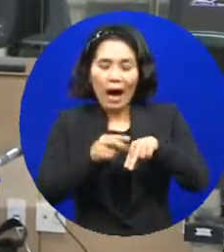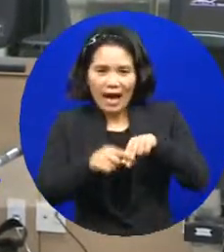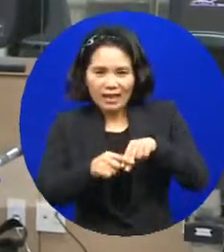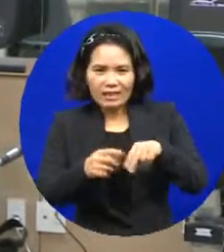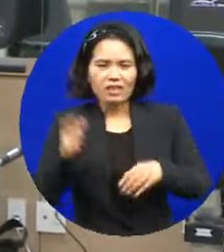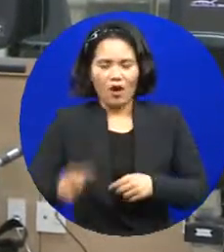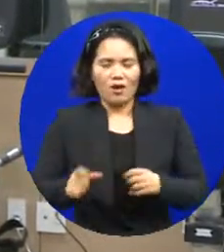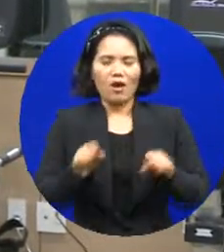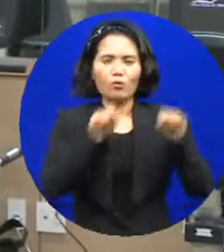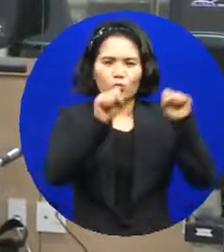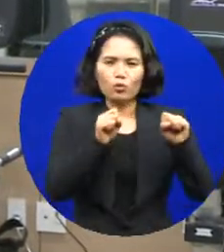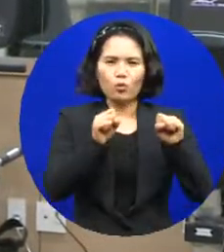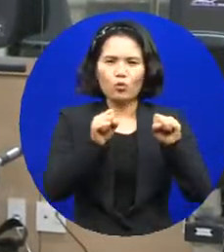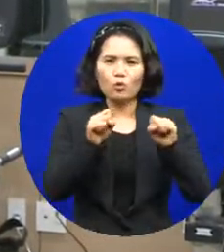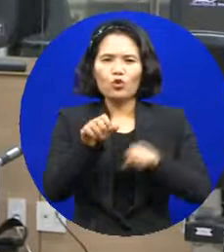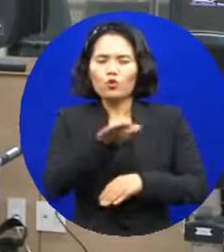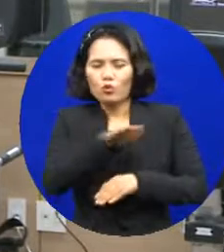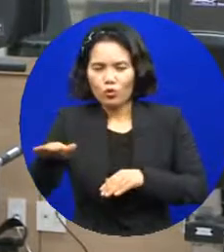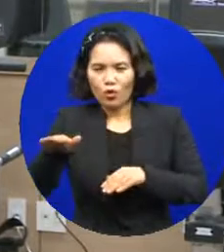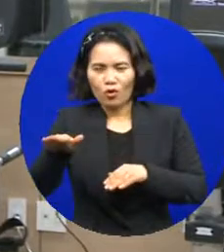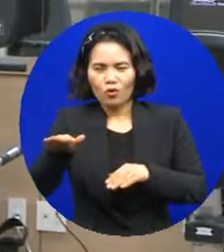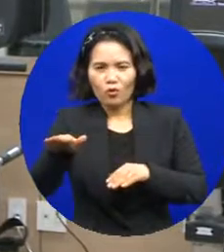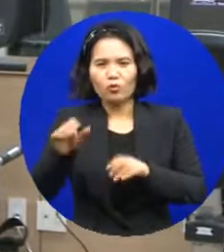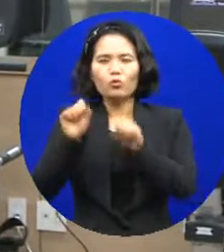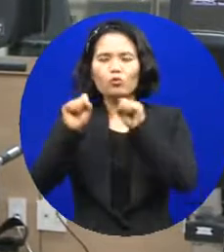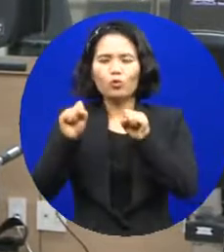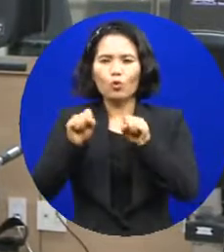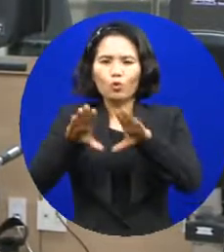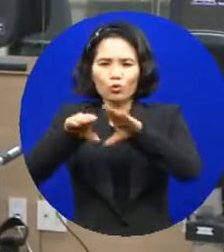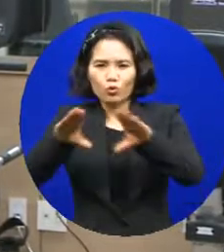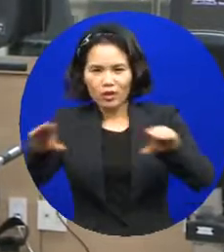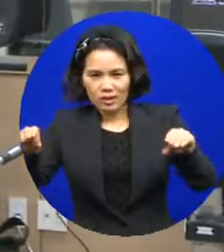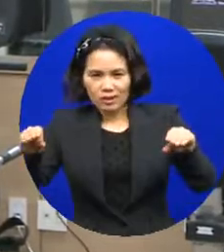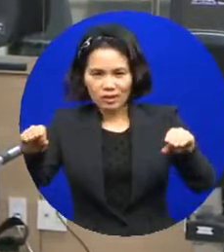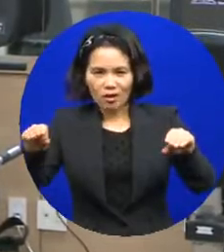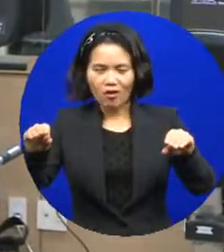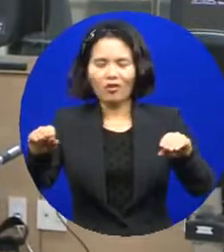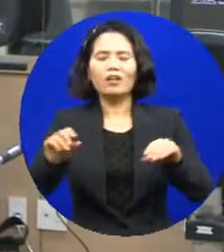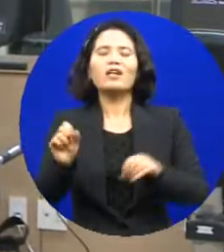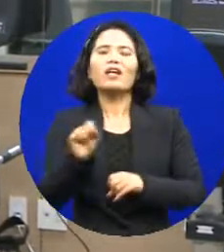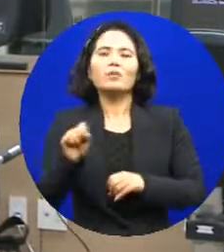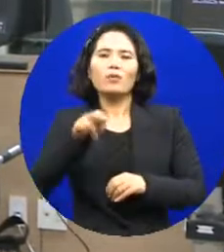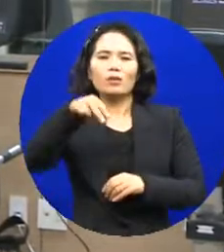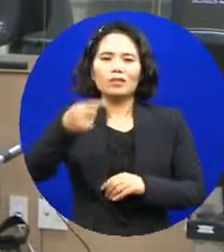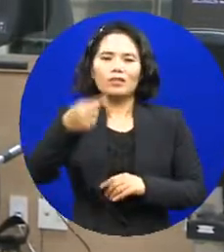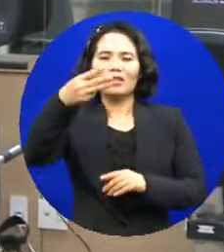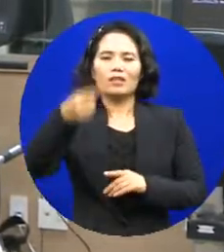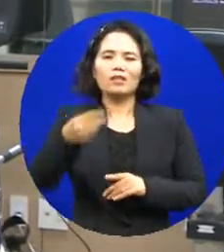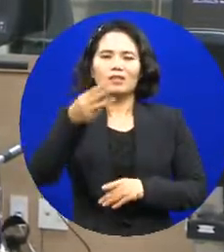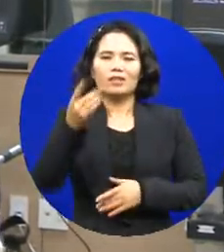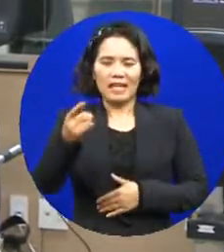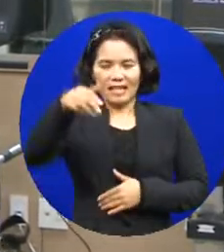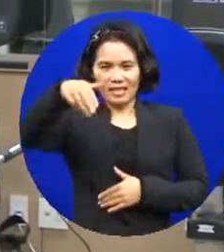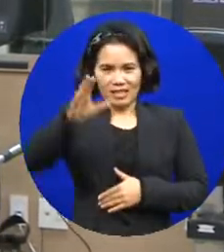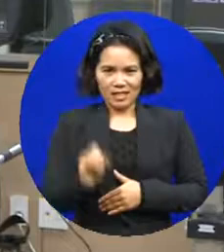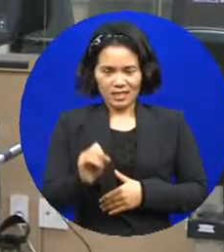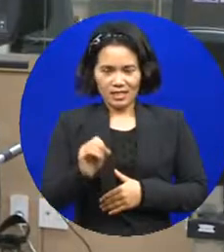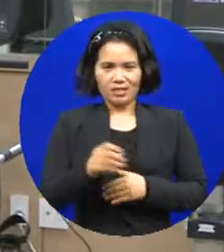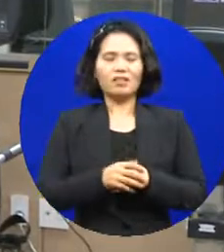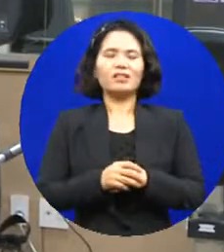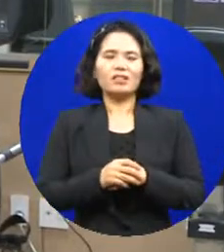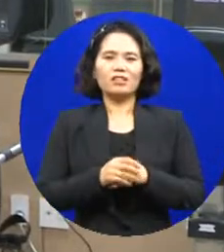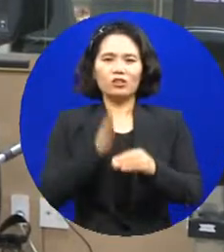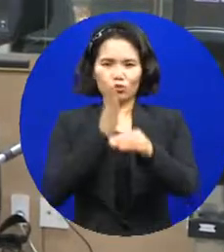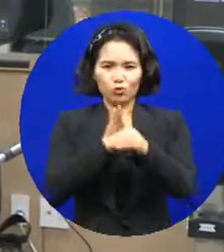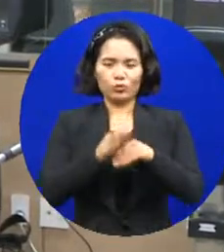강화 운동이라든지 아니면 균형 감각을 기를 수 있는 평형성 운동, 유연성을 기를 수 있는 스트레칭 운동들 위주로 겨울철 낙상